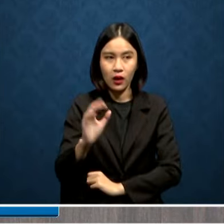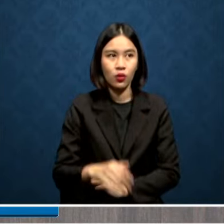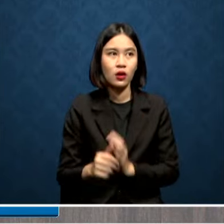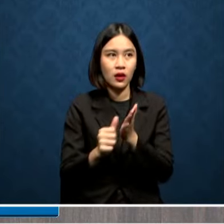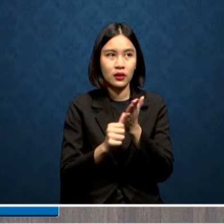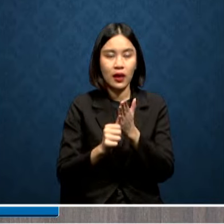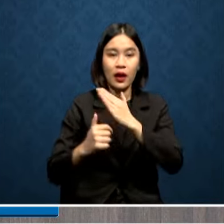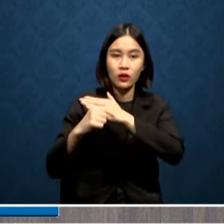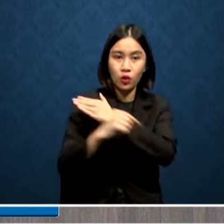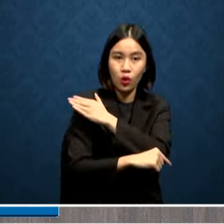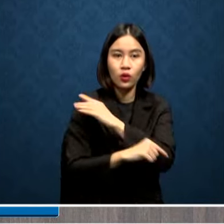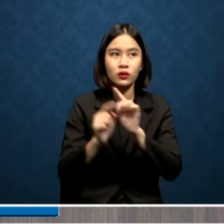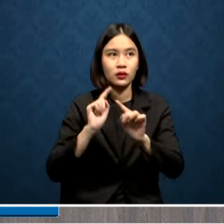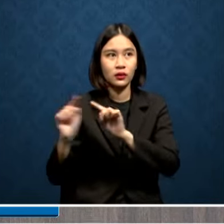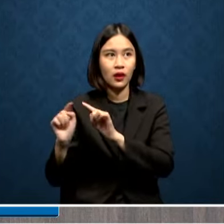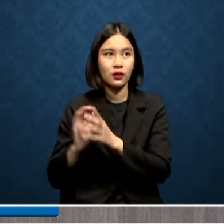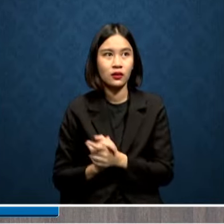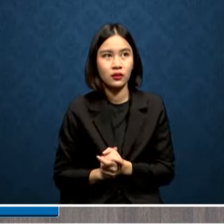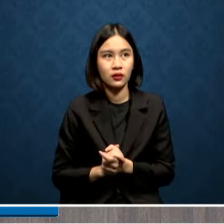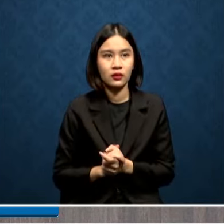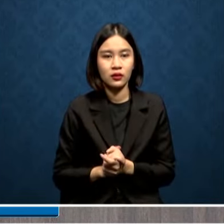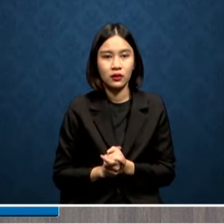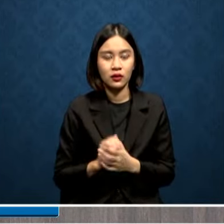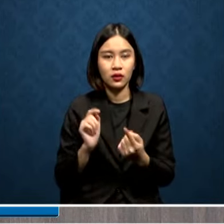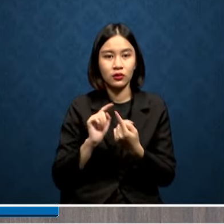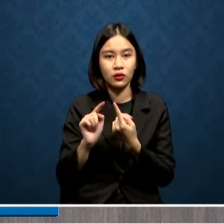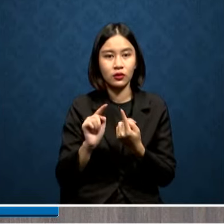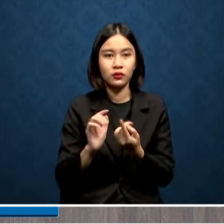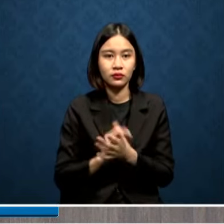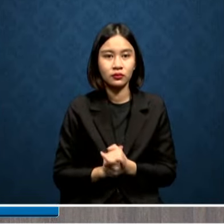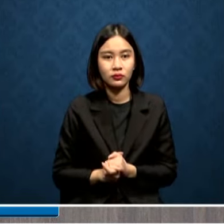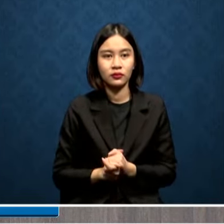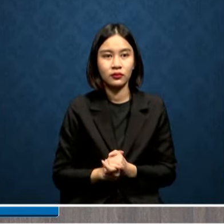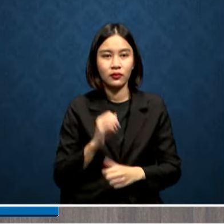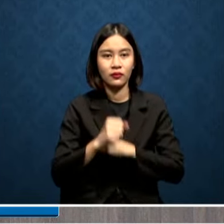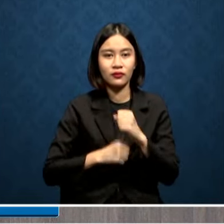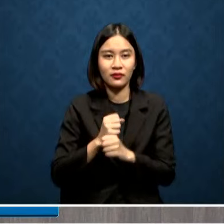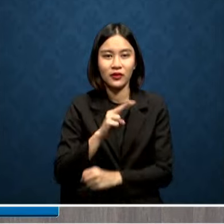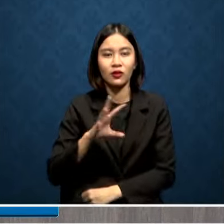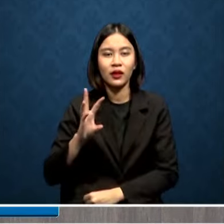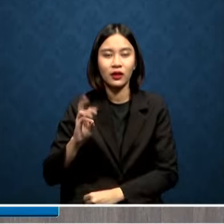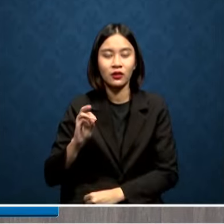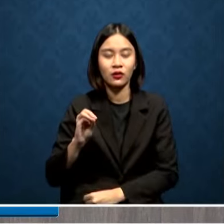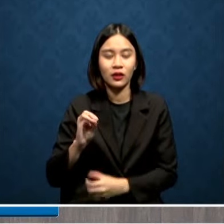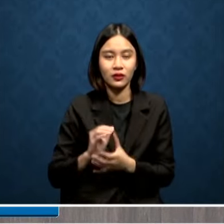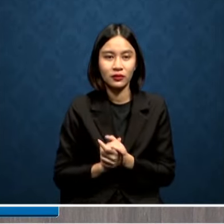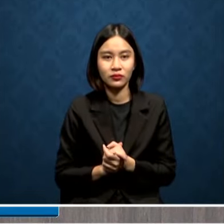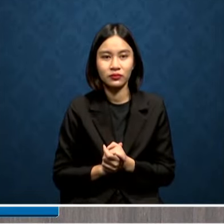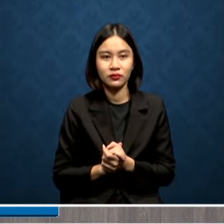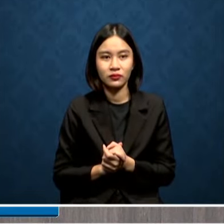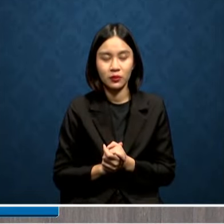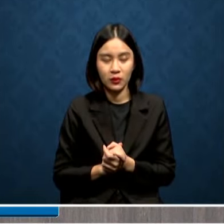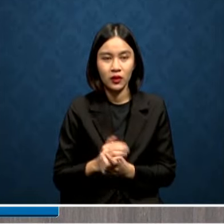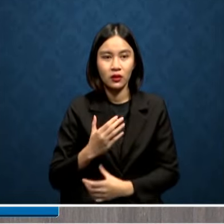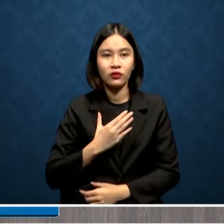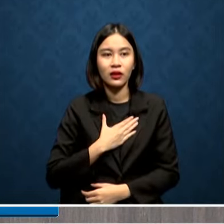ปราบทุจริตคอร์รัปชั่นซึ่งสิ่งนี้เป็นหัวใจของรัฐธรรมนูญฉบับ2560เป็นเรื่องที่